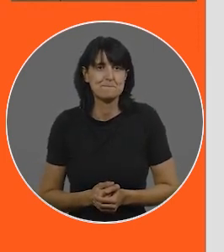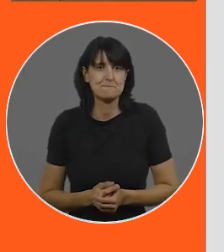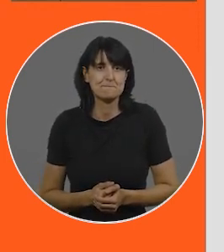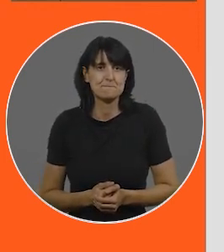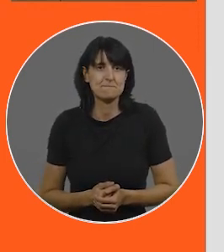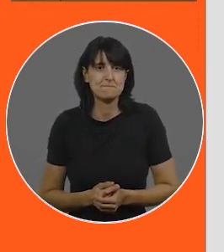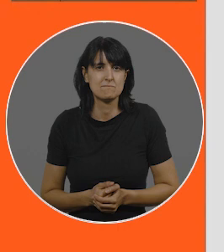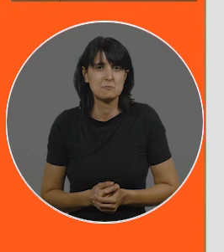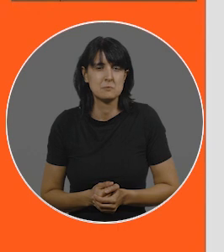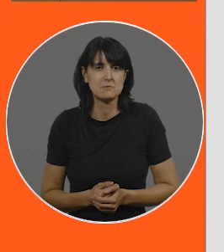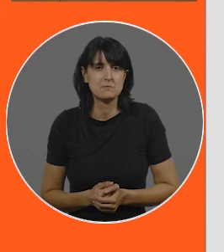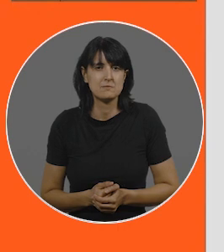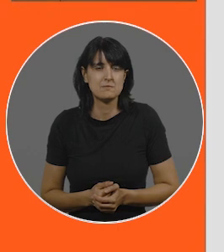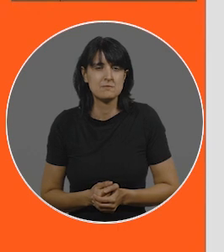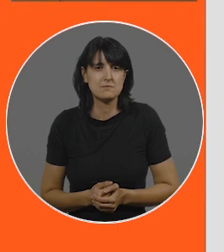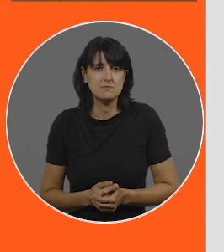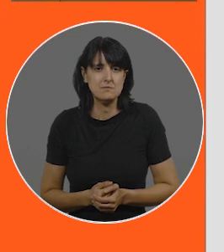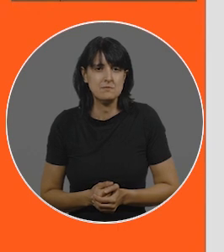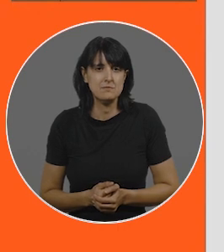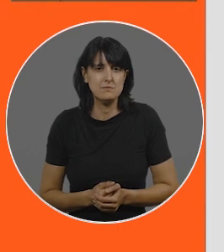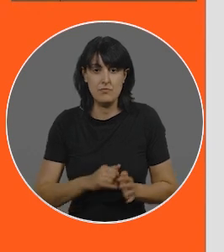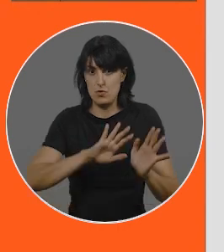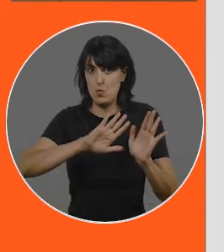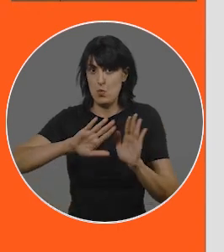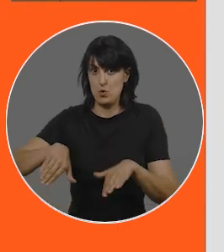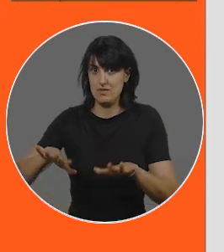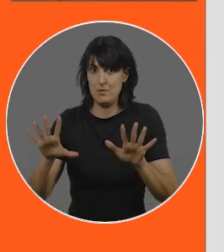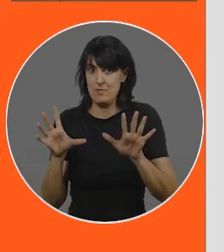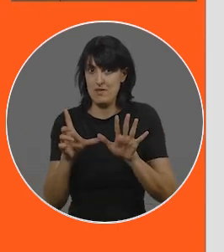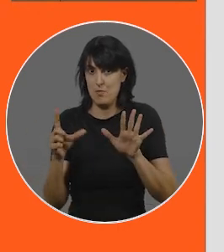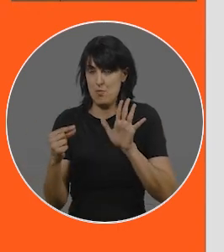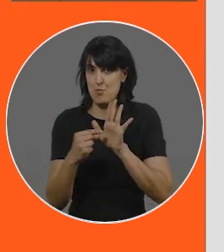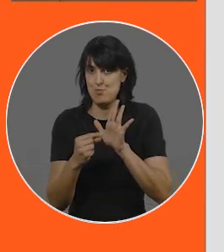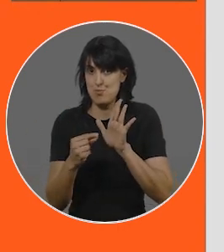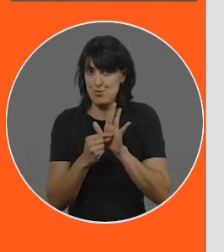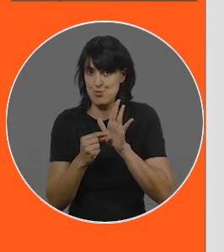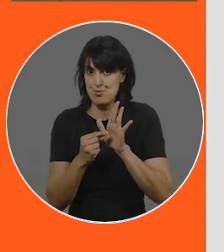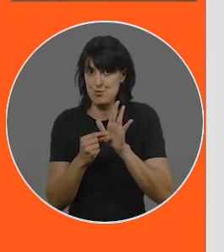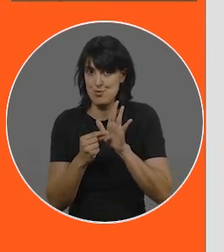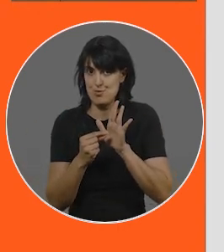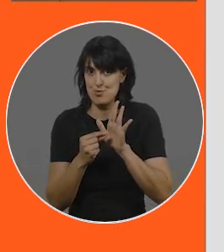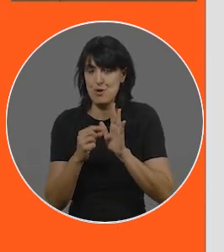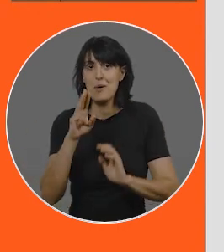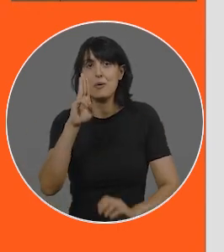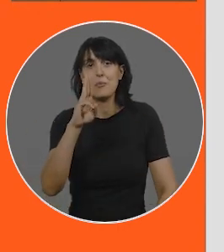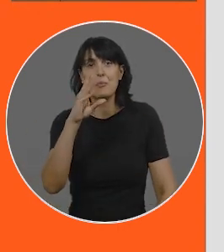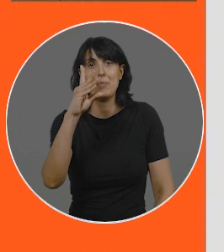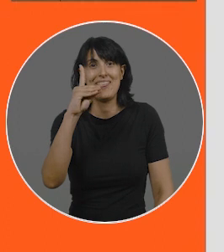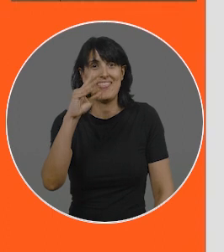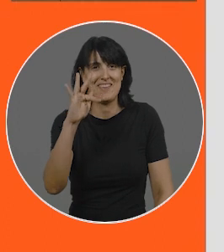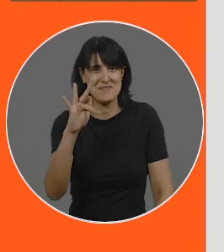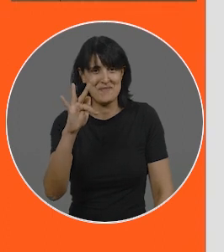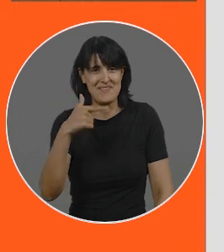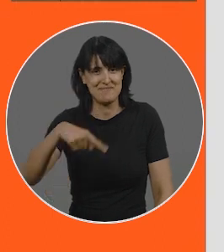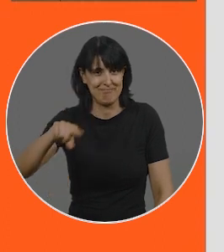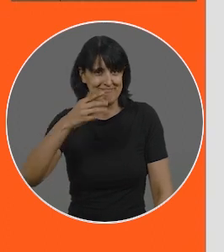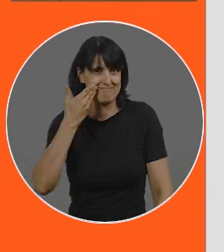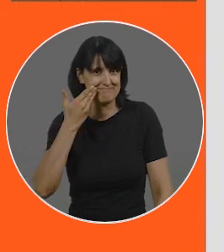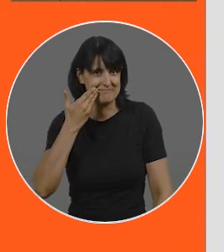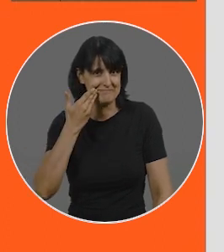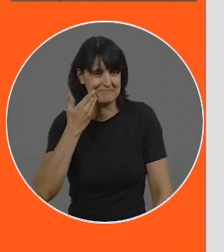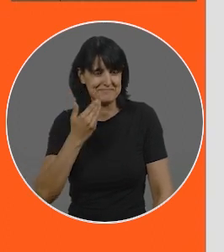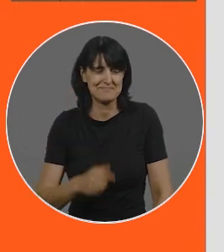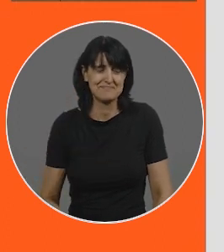Ens donaria temps. Sí. I l'últim, però no menor, són els PDFs.